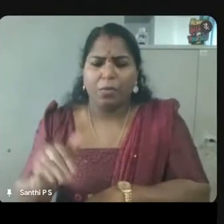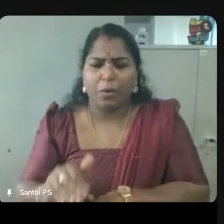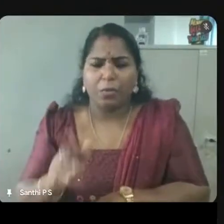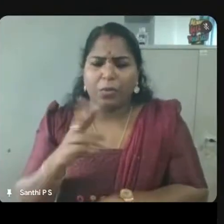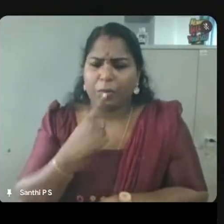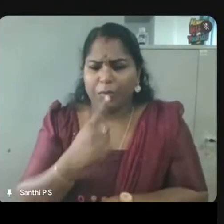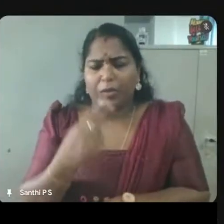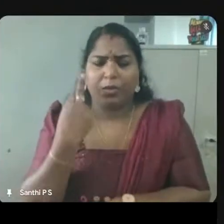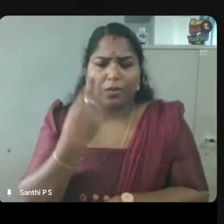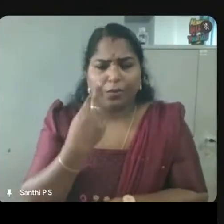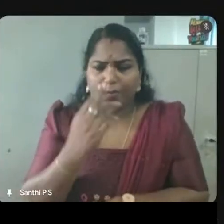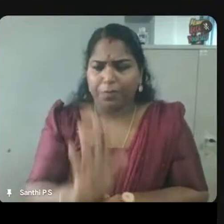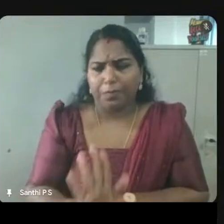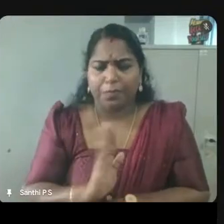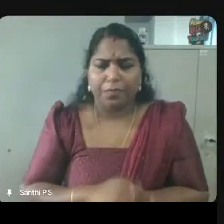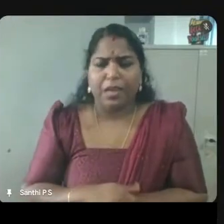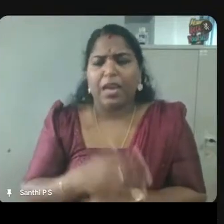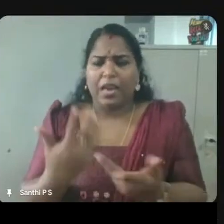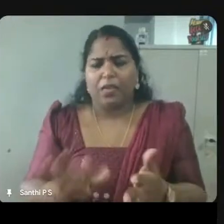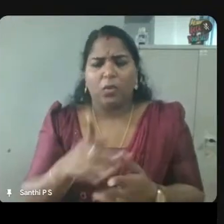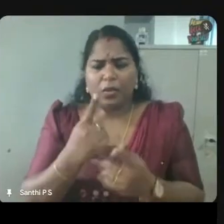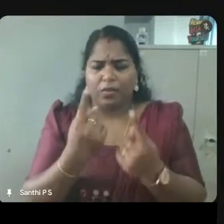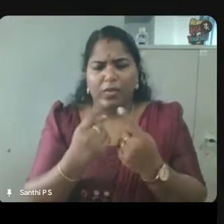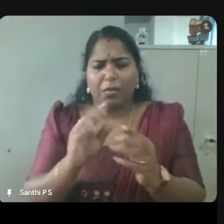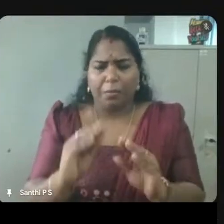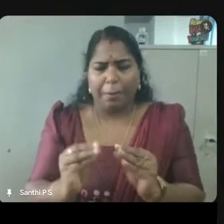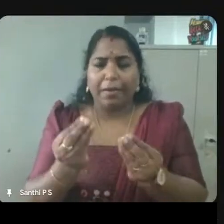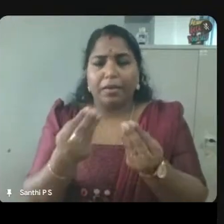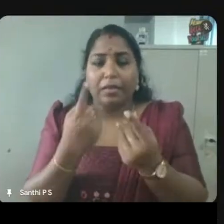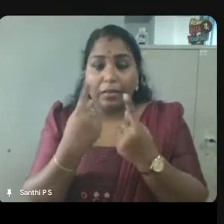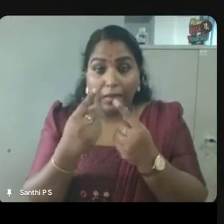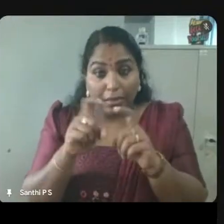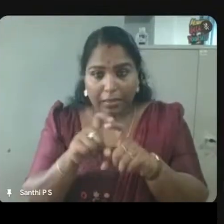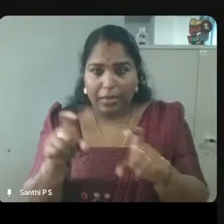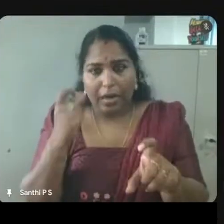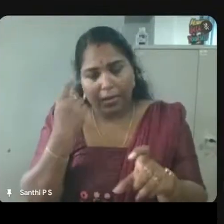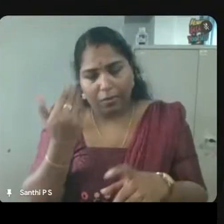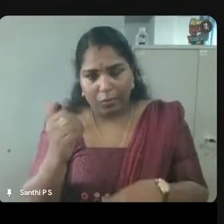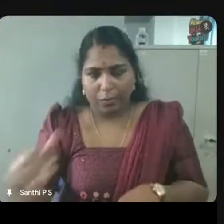എനിവേ ഒന്ന് ചെക്ക് ചെയ്ത് നോക്കിയാൽ മാത്രമേ നമുക്ക് കറക്റ്റ് ആയിട്ട് അറിയാൻ പറ്റുള്ളൂ.